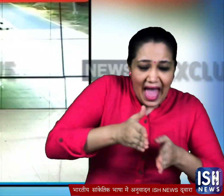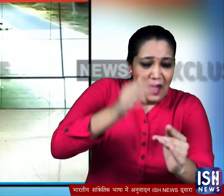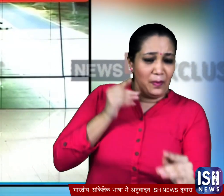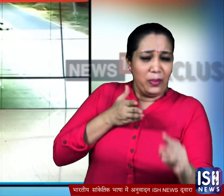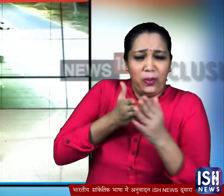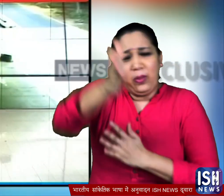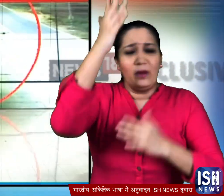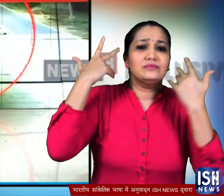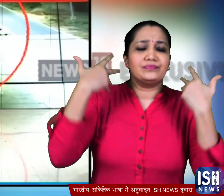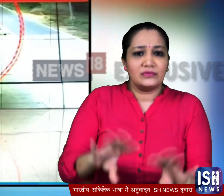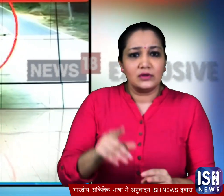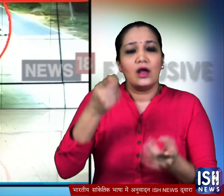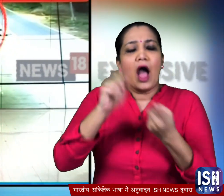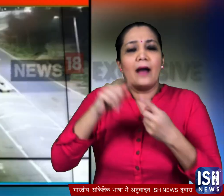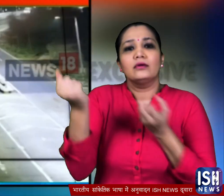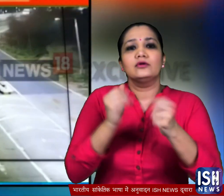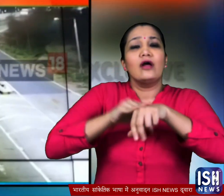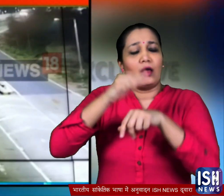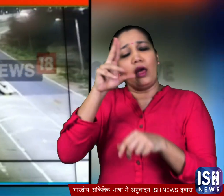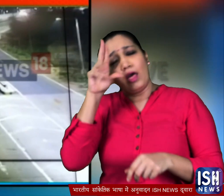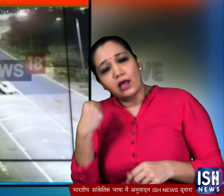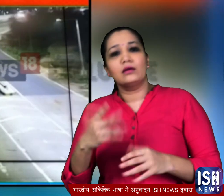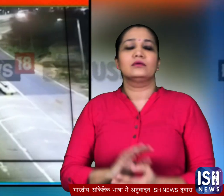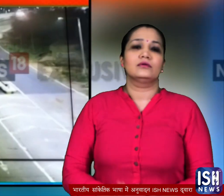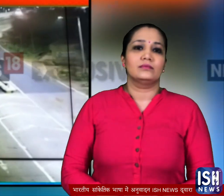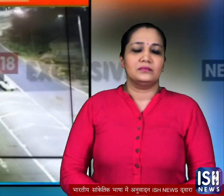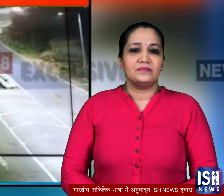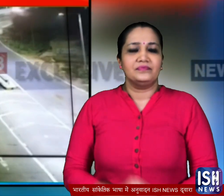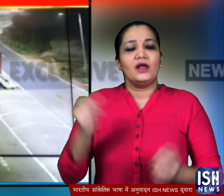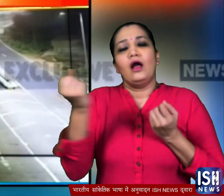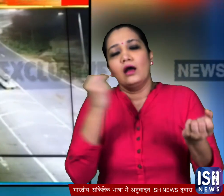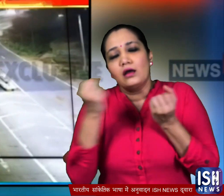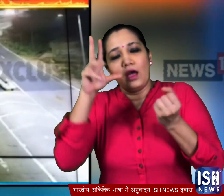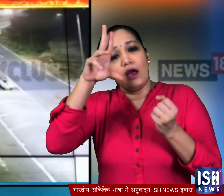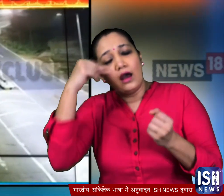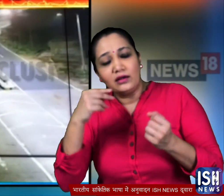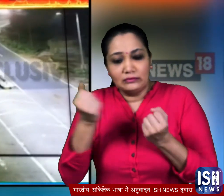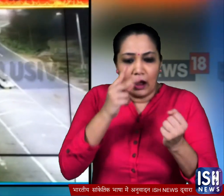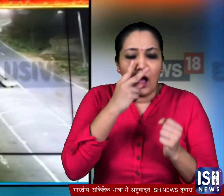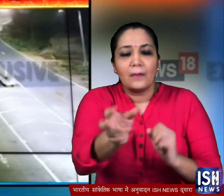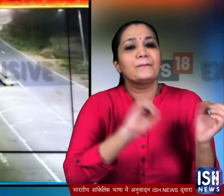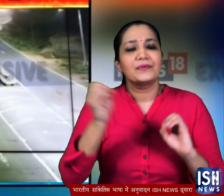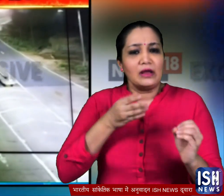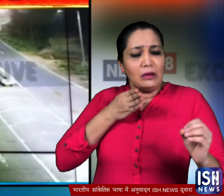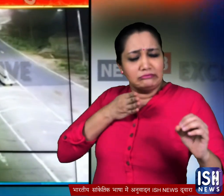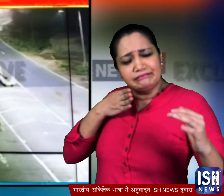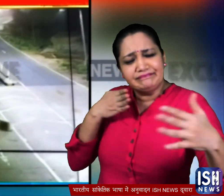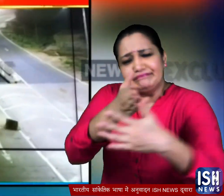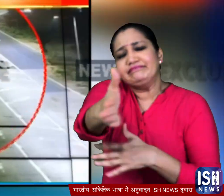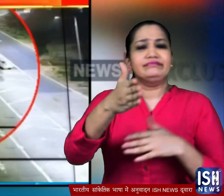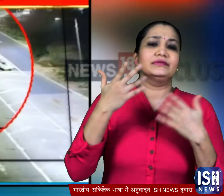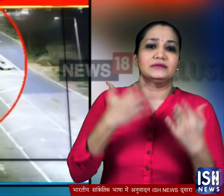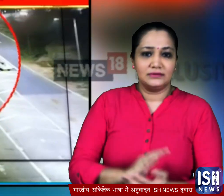गया कि ट्रक के ड्राइवर को झपकी आ गई, जिस वजह से वो सड़क पर मौजूद डिवाइडर को नहीं देख पाया और सीधा उससे ही टकरा